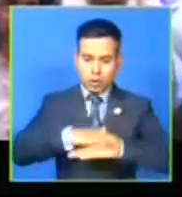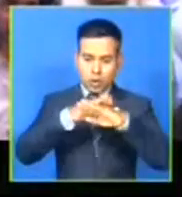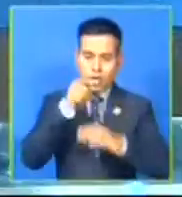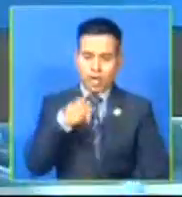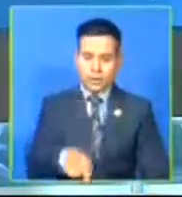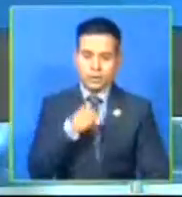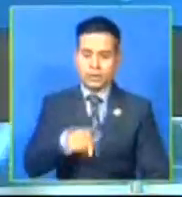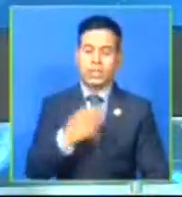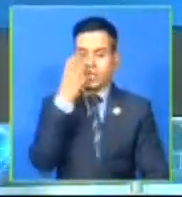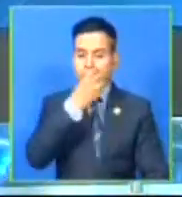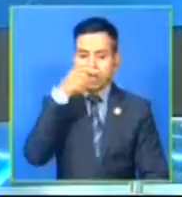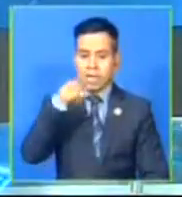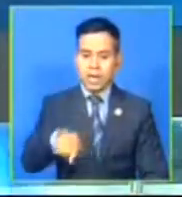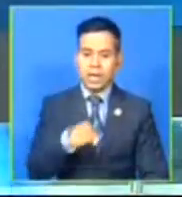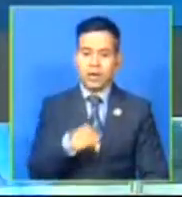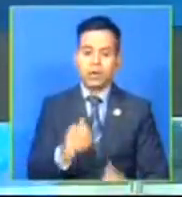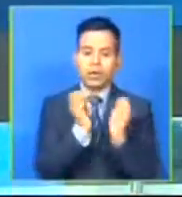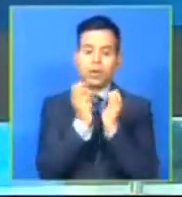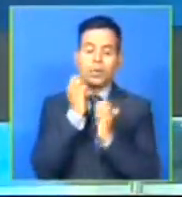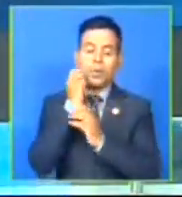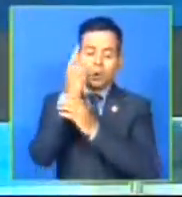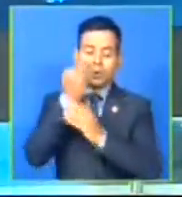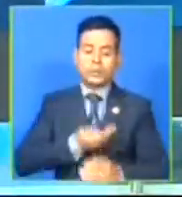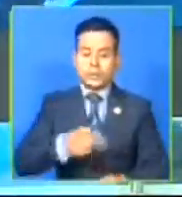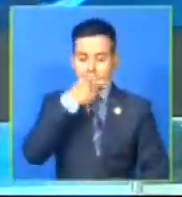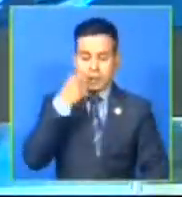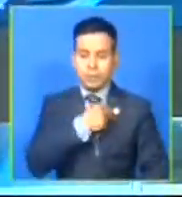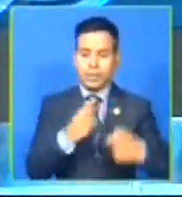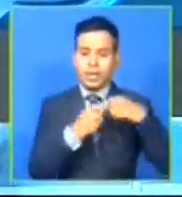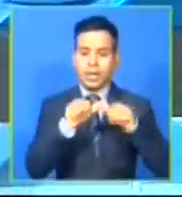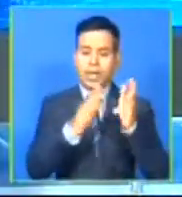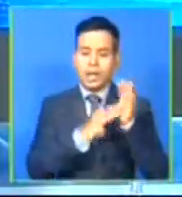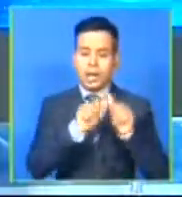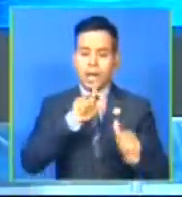শেখ কামাল আইটি ট্রেনিং অ্যান্ড ইনকিউবেশন সেন্টারের ভিত্তিপ্রস্তর স্থাপন